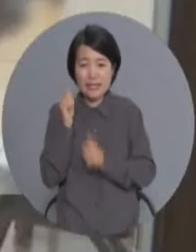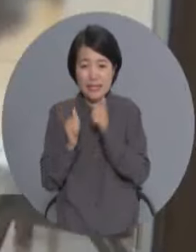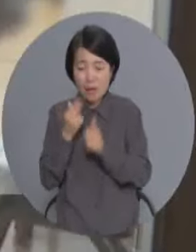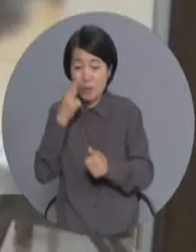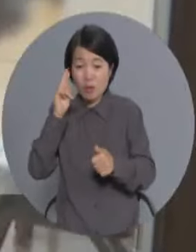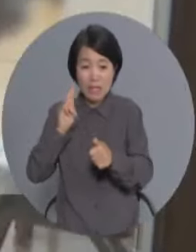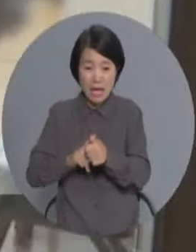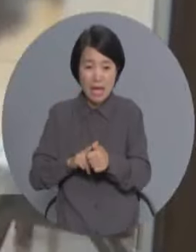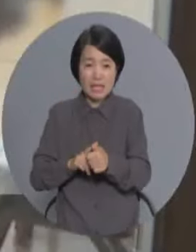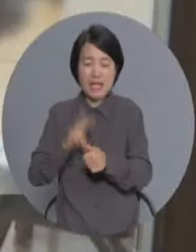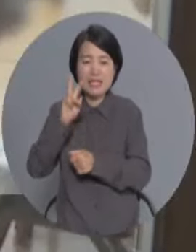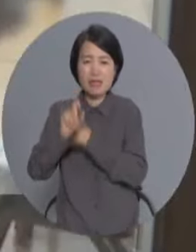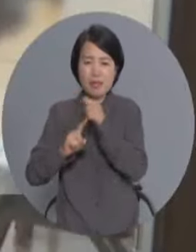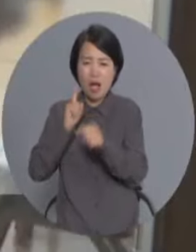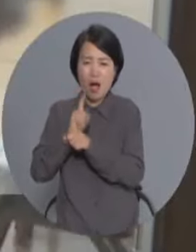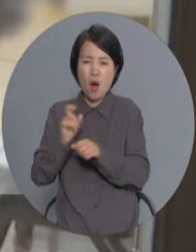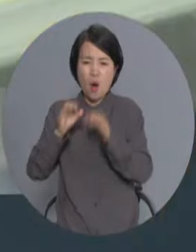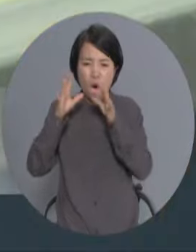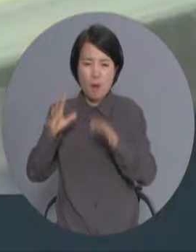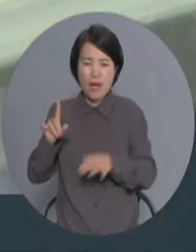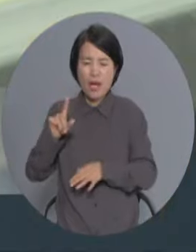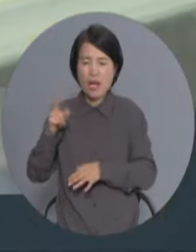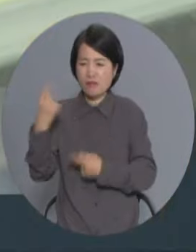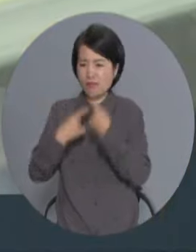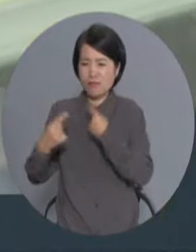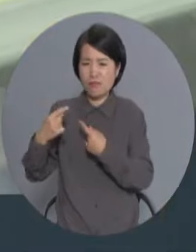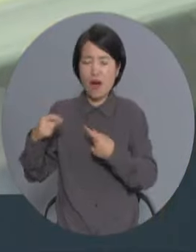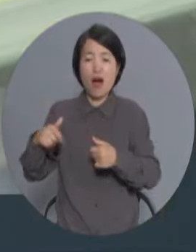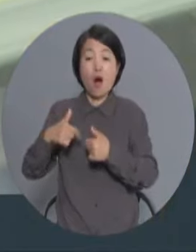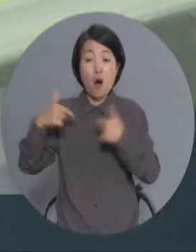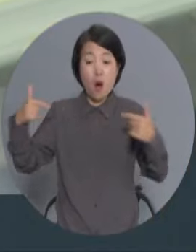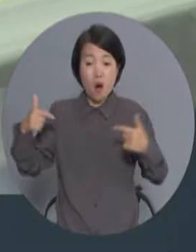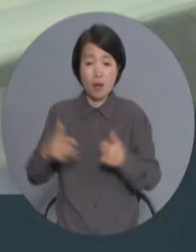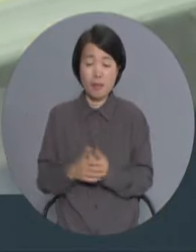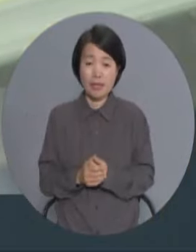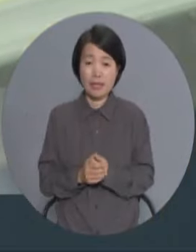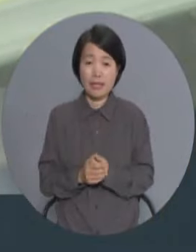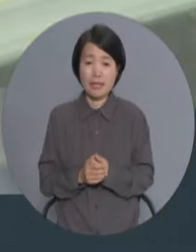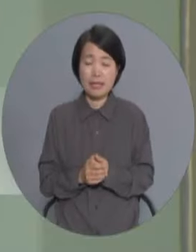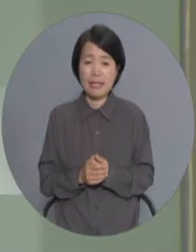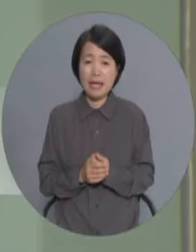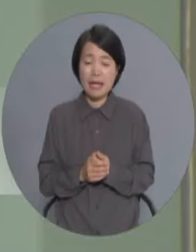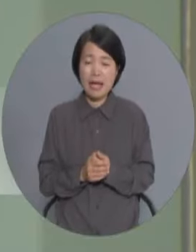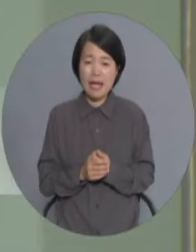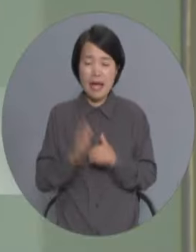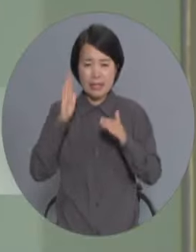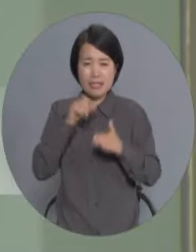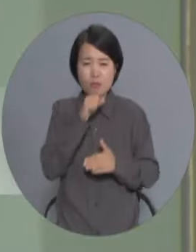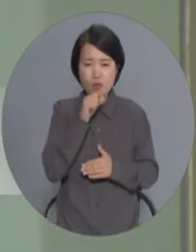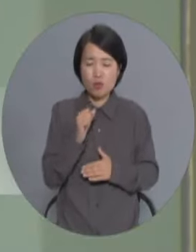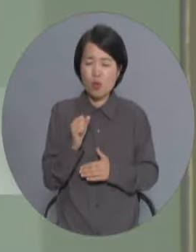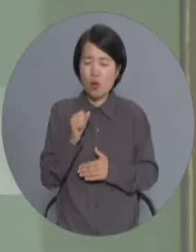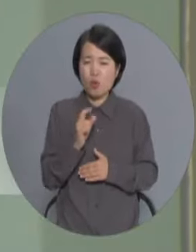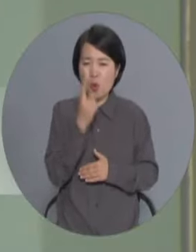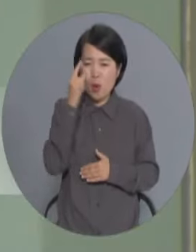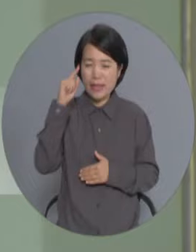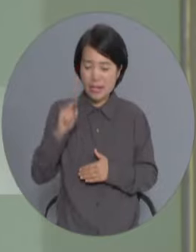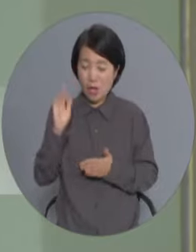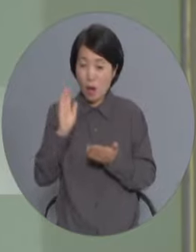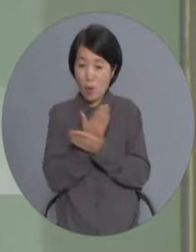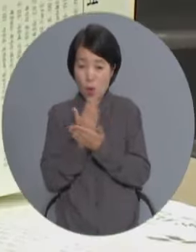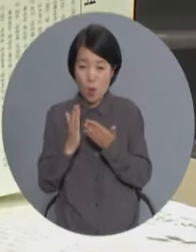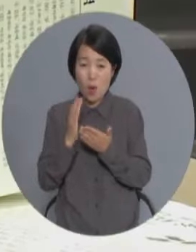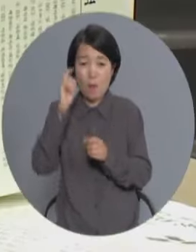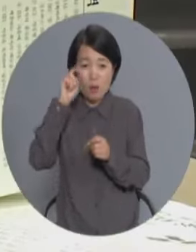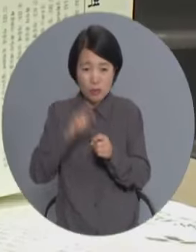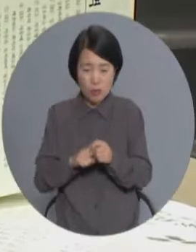가장 많은 것으로 집계됐습니다. 변별력을 키우기 위해 고난도의 문제가 늘어날 가능성이 있는 만큼 수준에